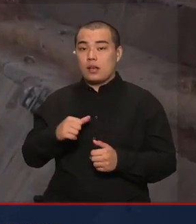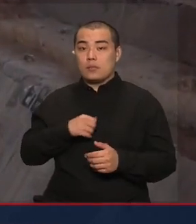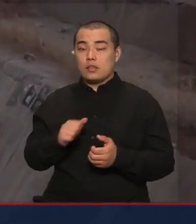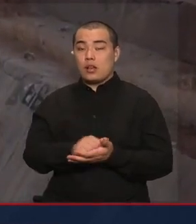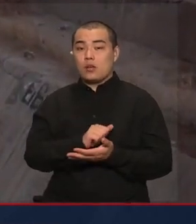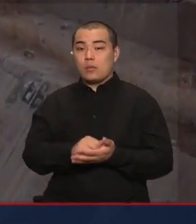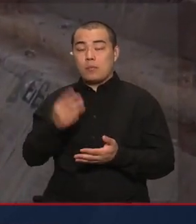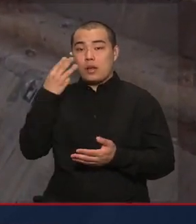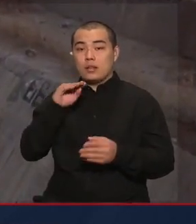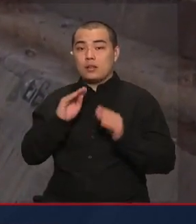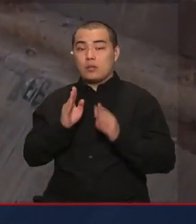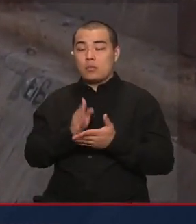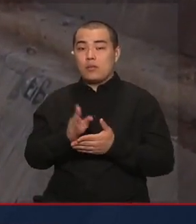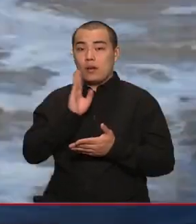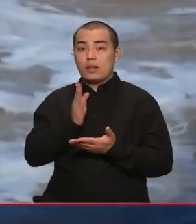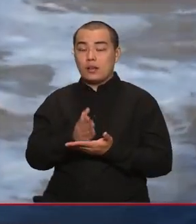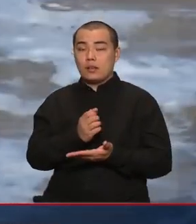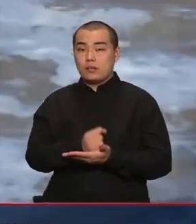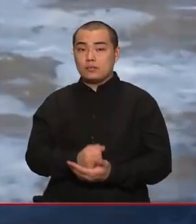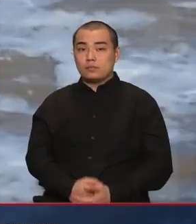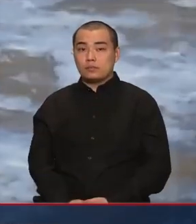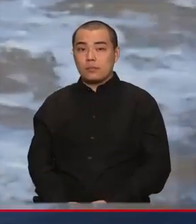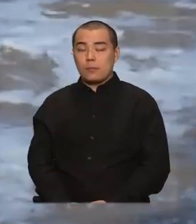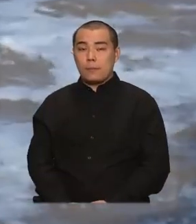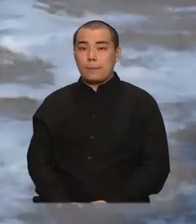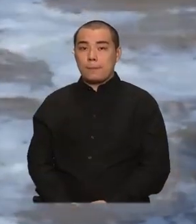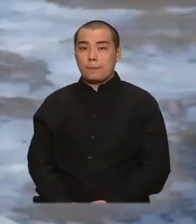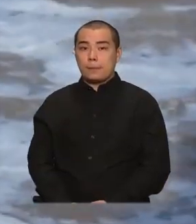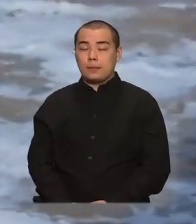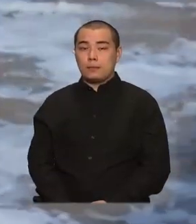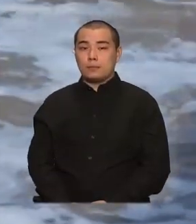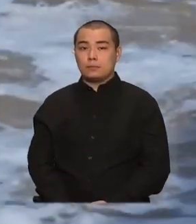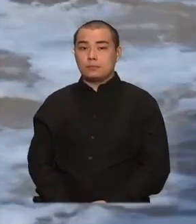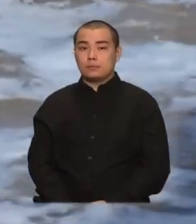направленной на модернизацию водохранилища. Айман Каймульдина, Жибек Жолы, Улытауская область.